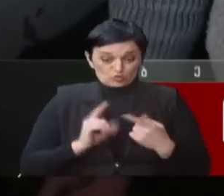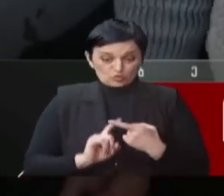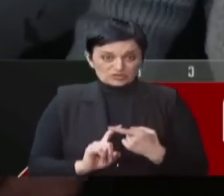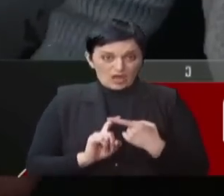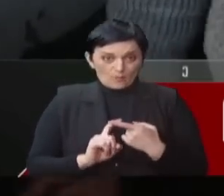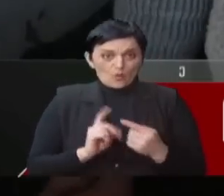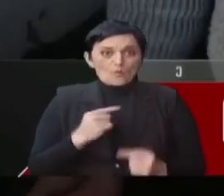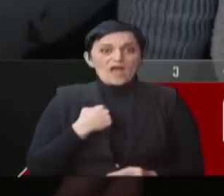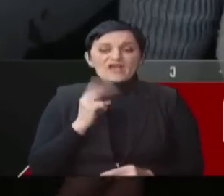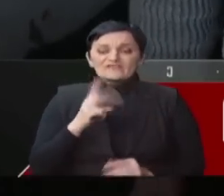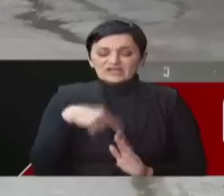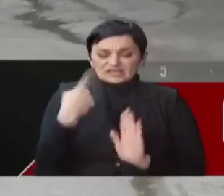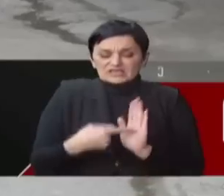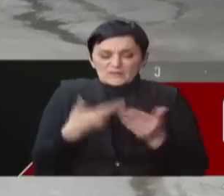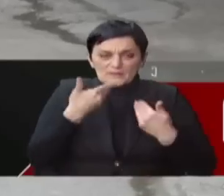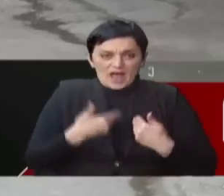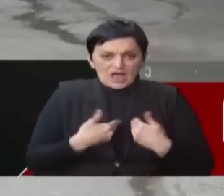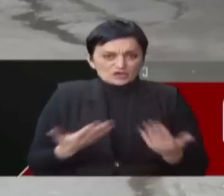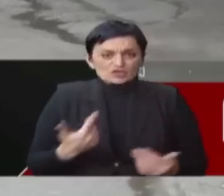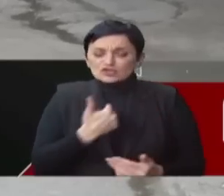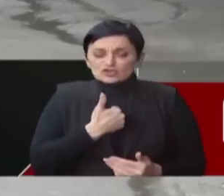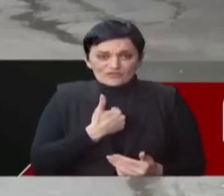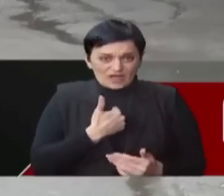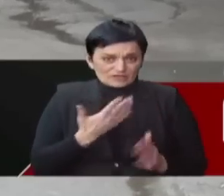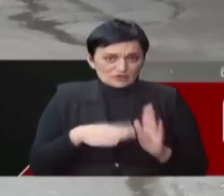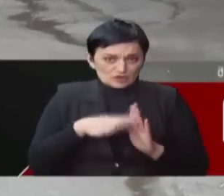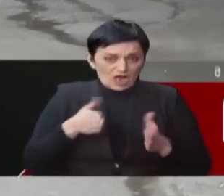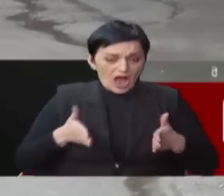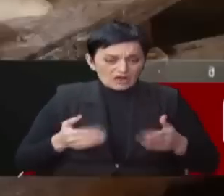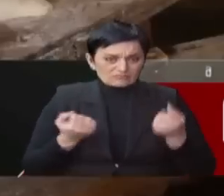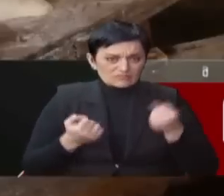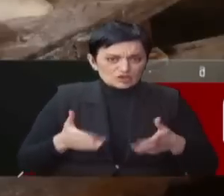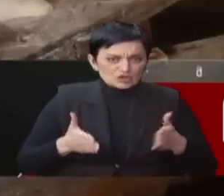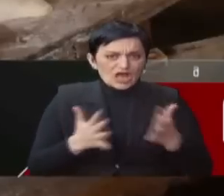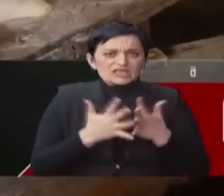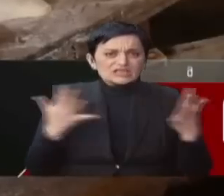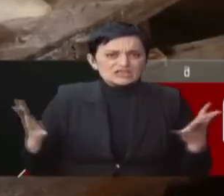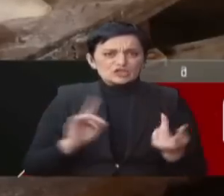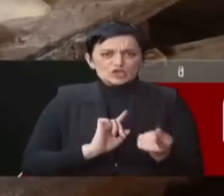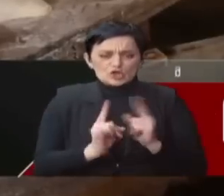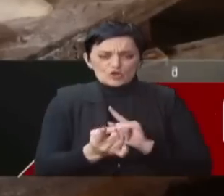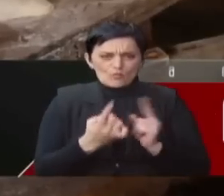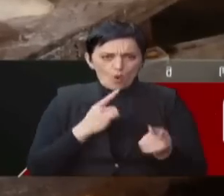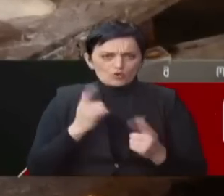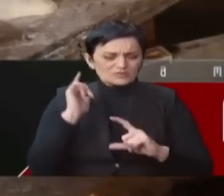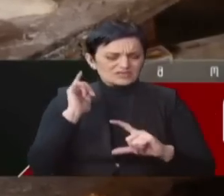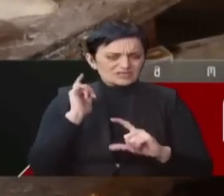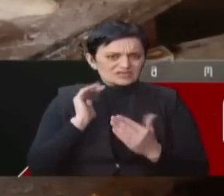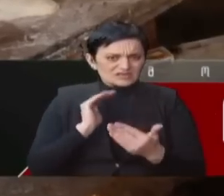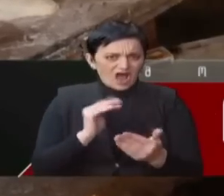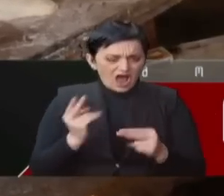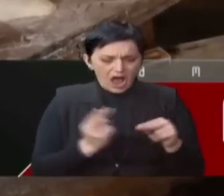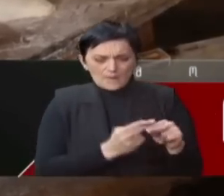თუ არ მე ვინ რაიმა კითხებს შულო? Ჩვენ თინა რა ჯობია ავტობანი? Ძალიან დიდი მოძრაობა და ტრაილერები და ეს ერთხელ